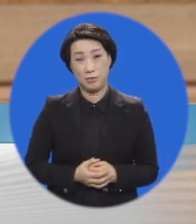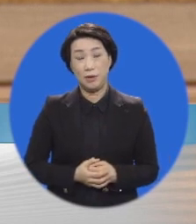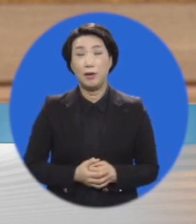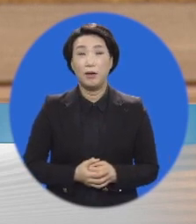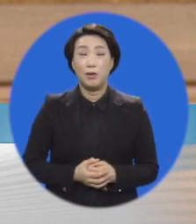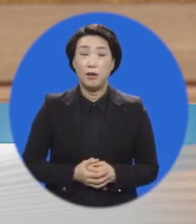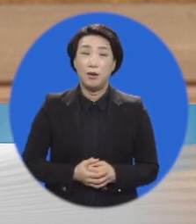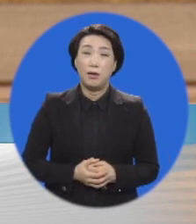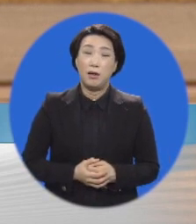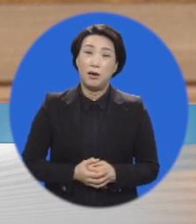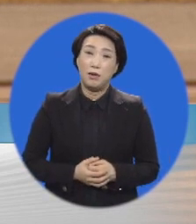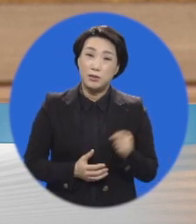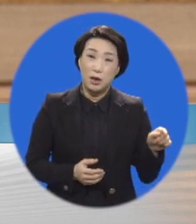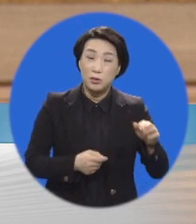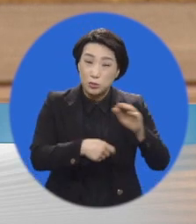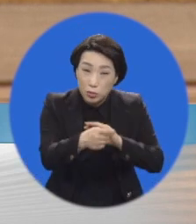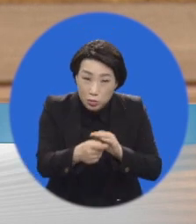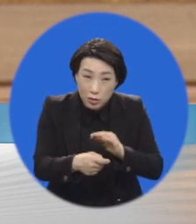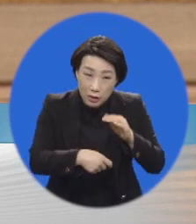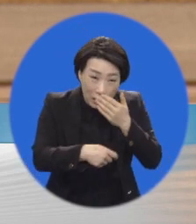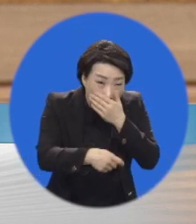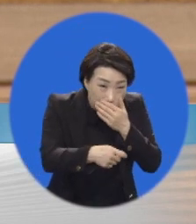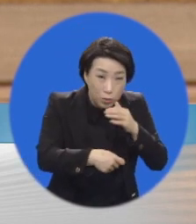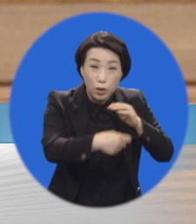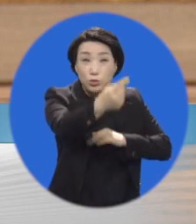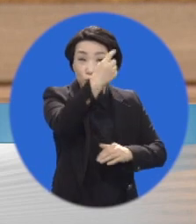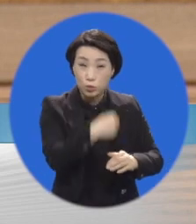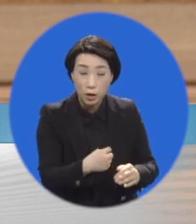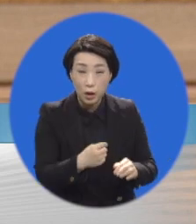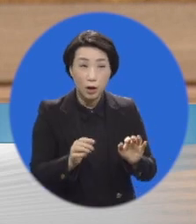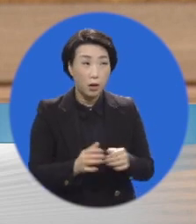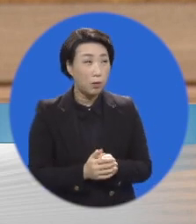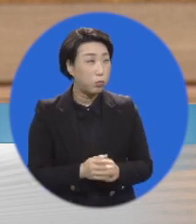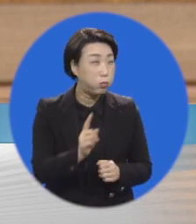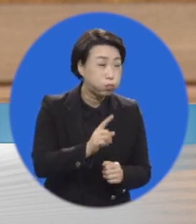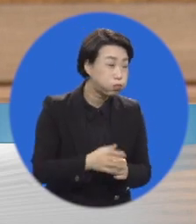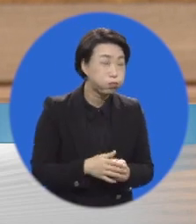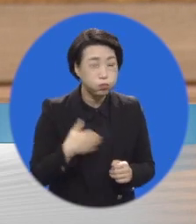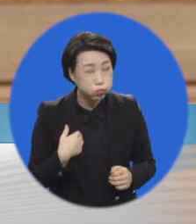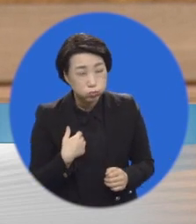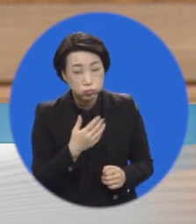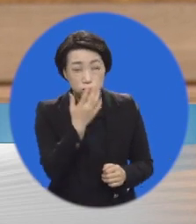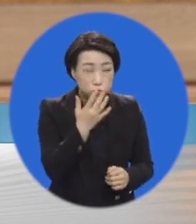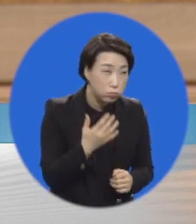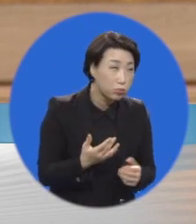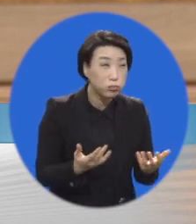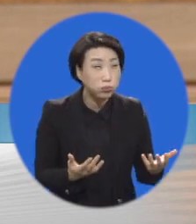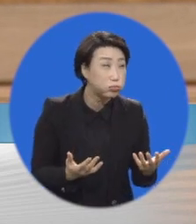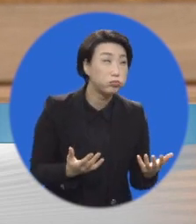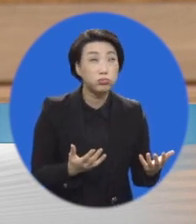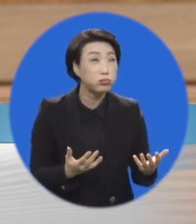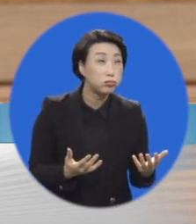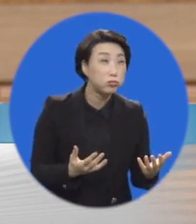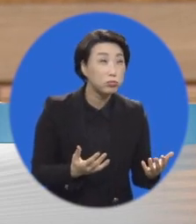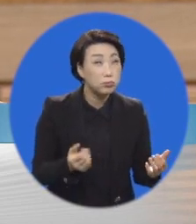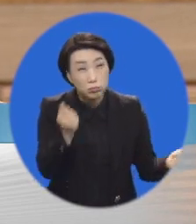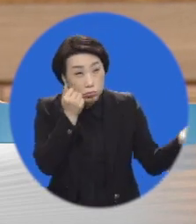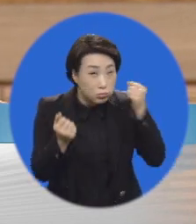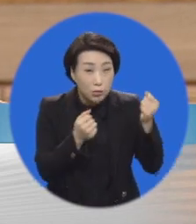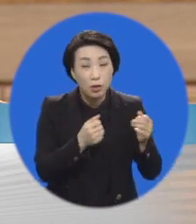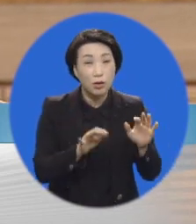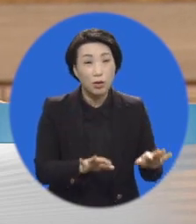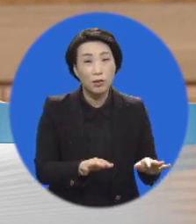그저 도둑놈 강도 같더라도 하나도 어찌 처치할 수도 없지